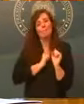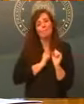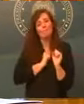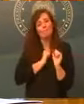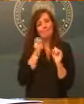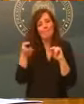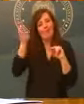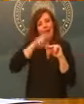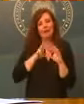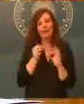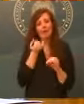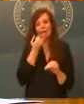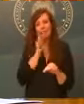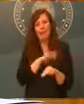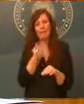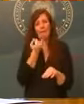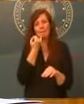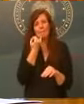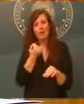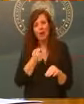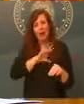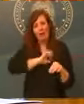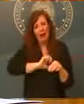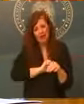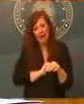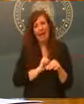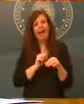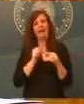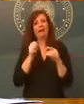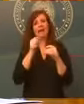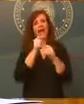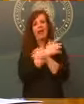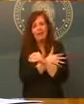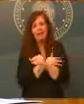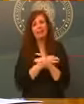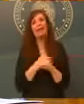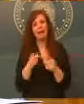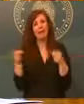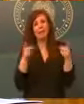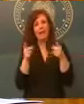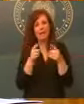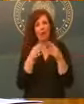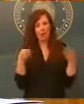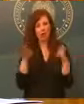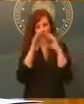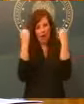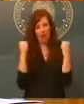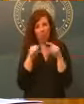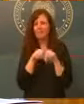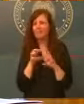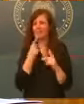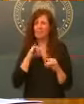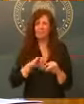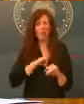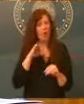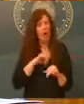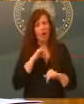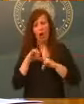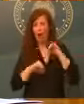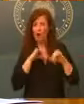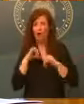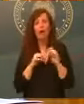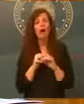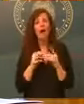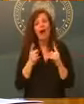scuola primaria, che durante il lockdown hanno sofferto di più. E ringrazio le famiglie per tutto quello che hanno fatto in